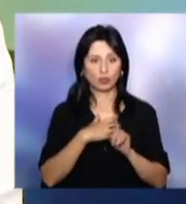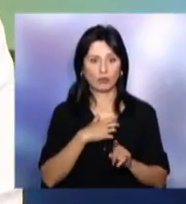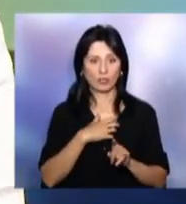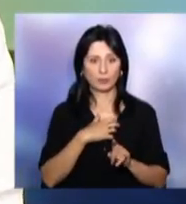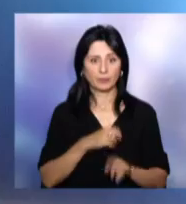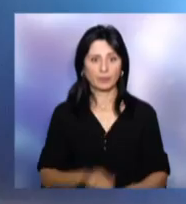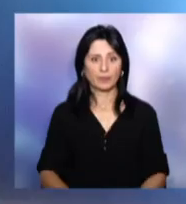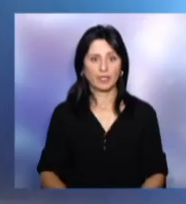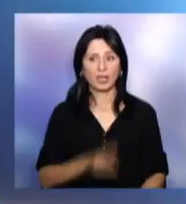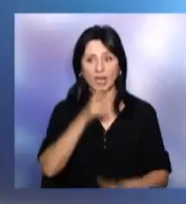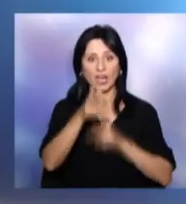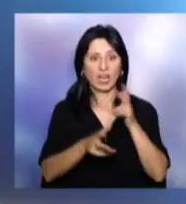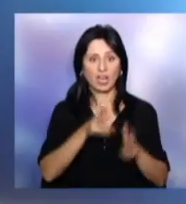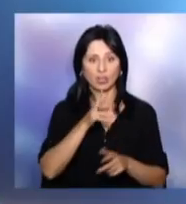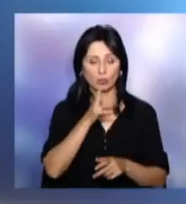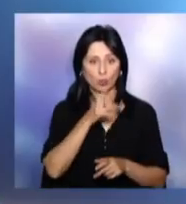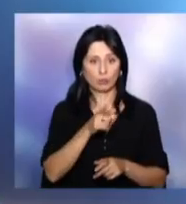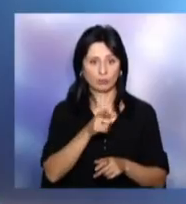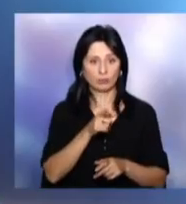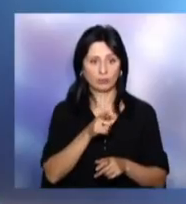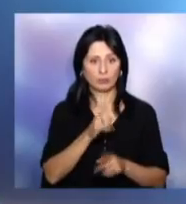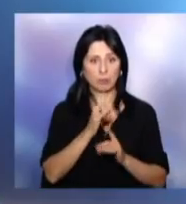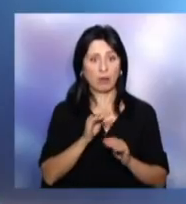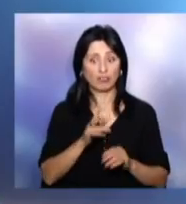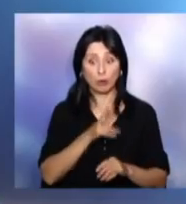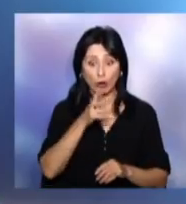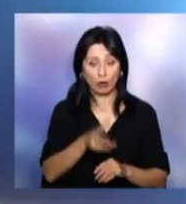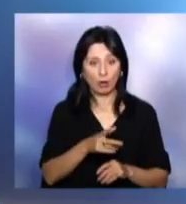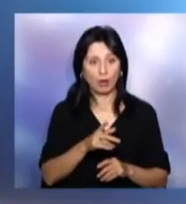კომპონენტი პირღებინების დაწყებისას, განსაკუთრებით ბავშვებში.